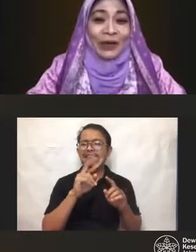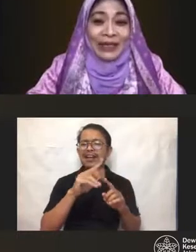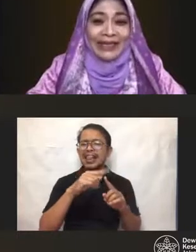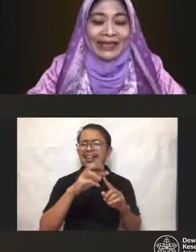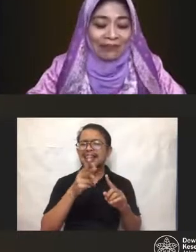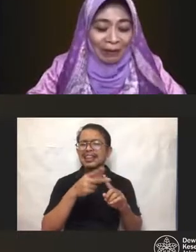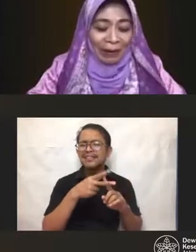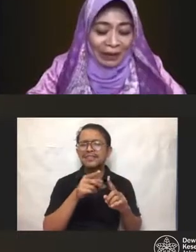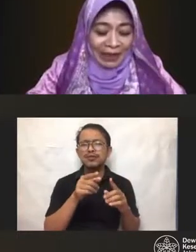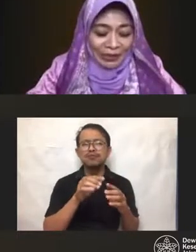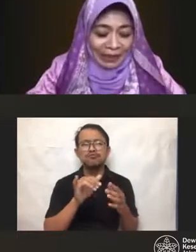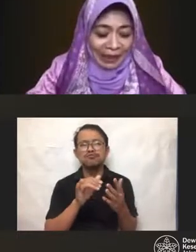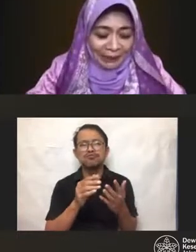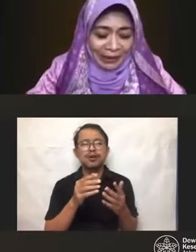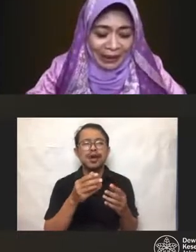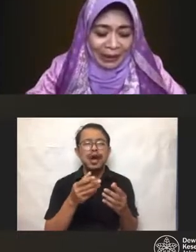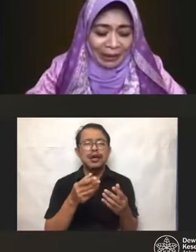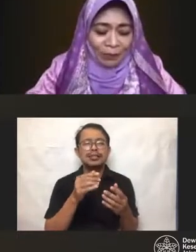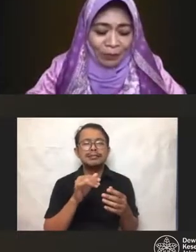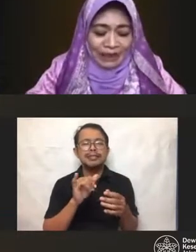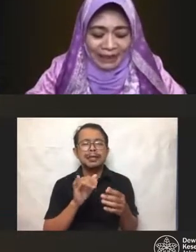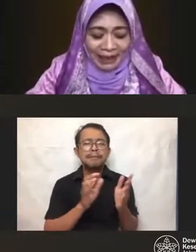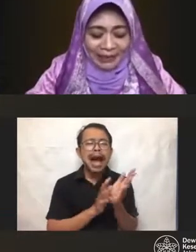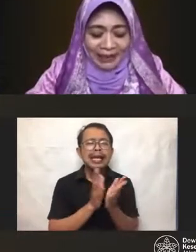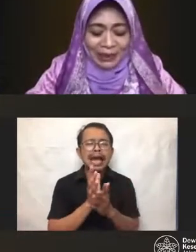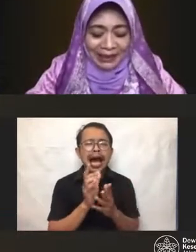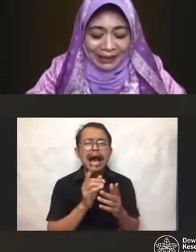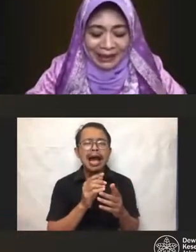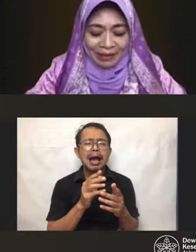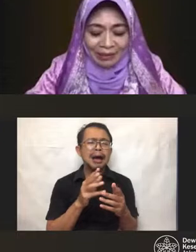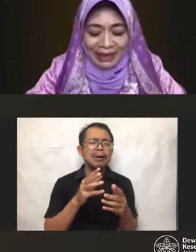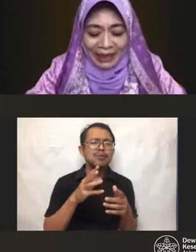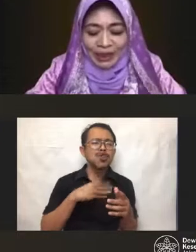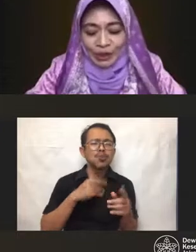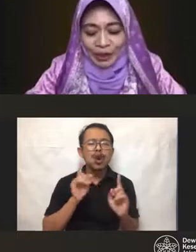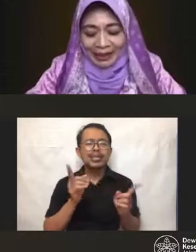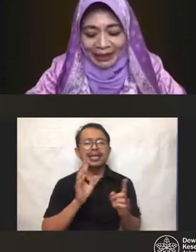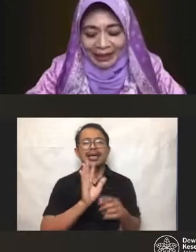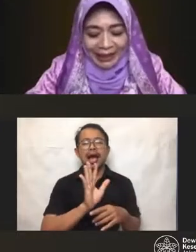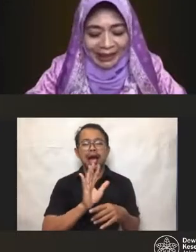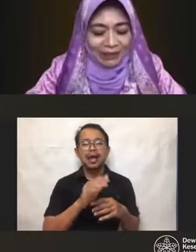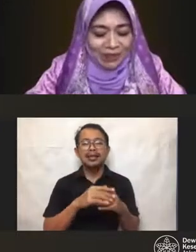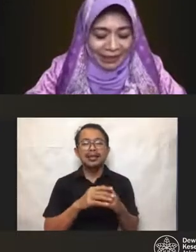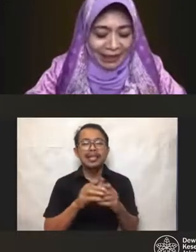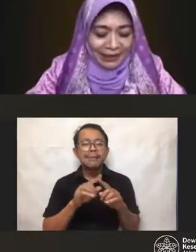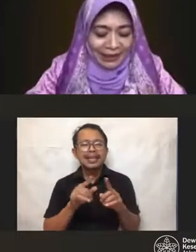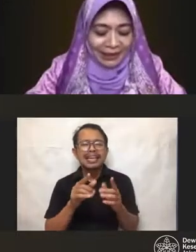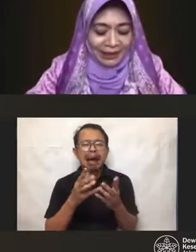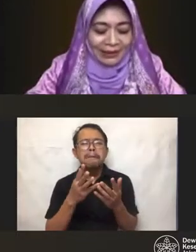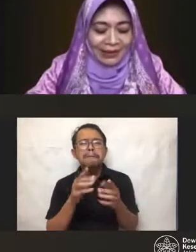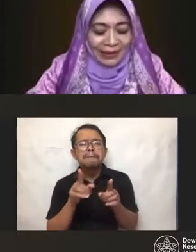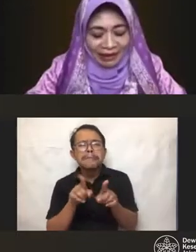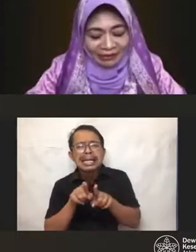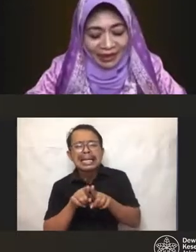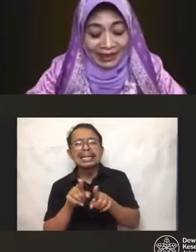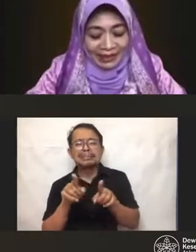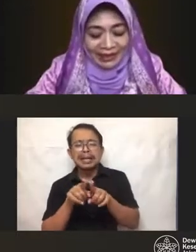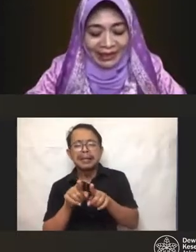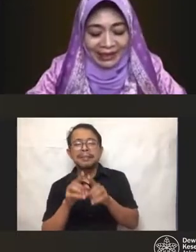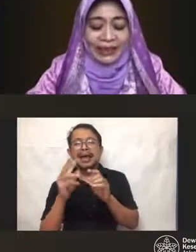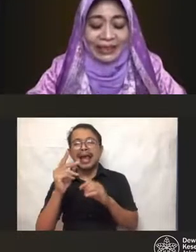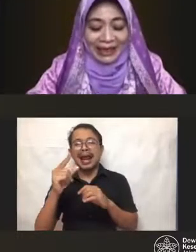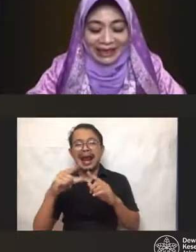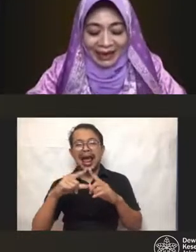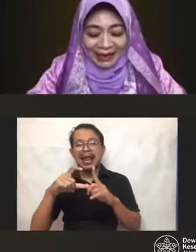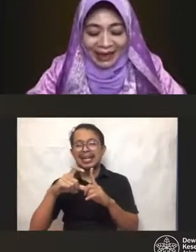secara politis ya, memang begitu, tetapi posisinya lebih rentan yang mendekati corak radikal, dan biasanya dari level